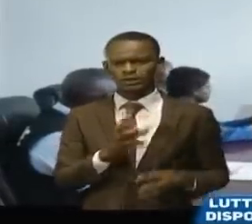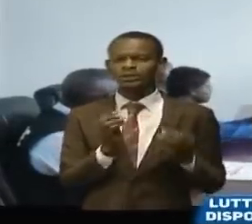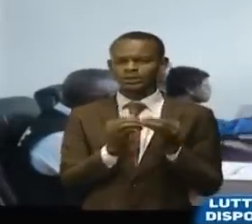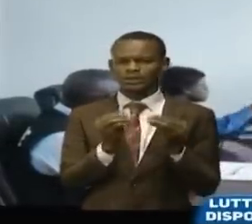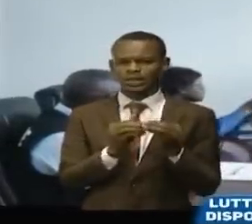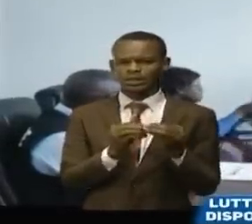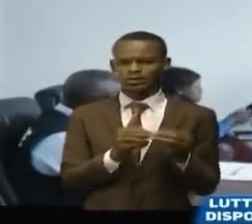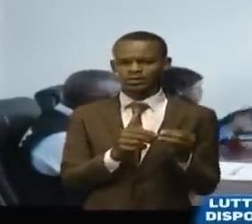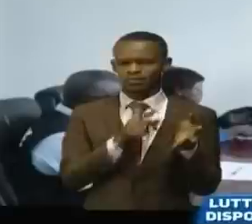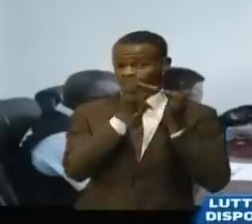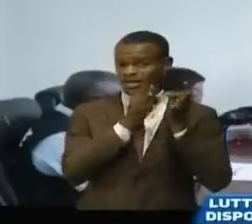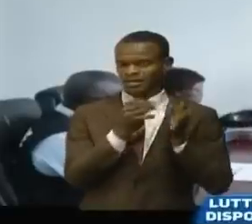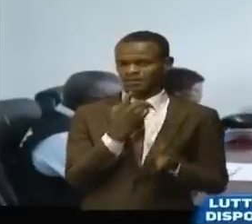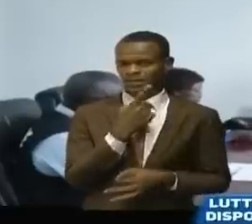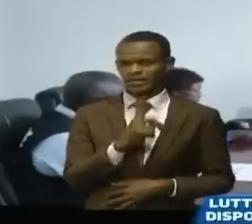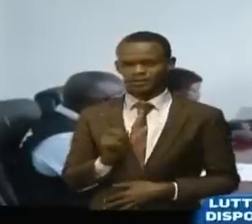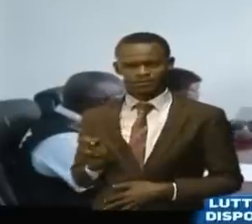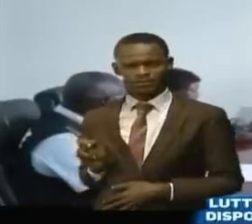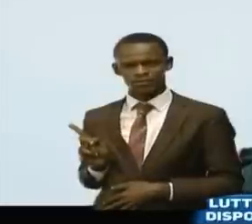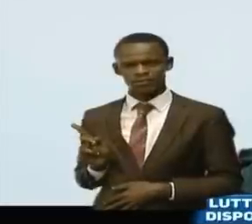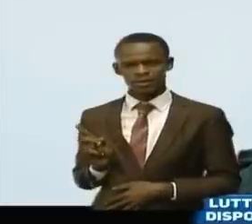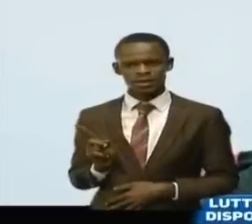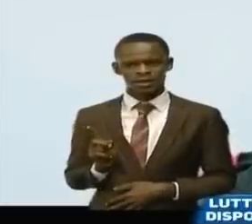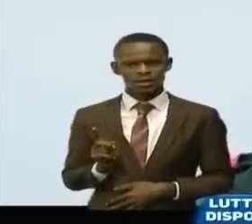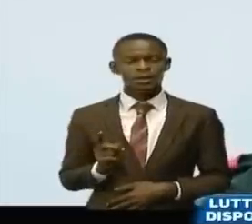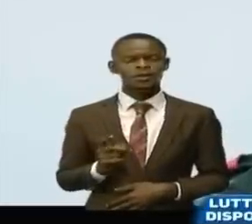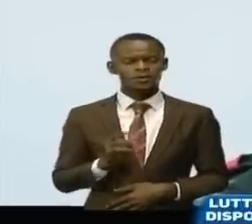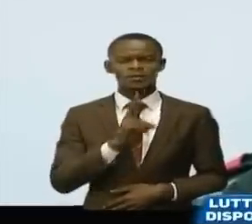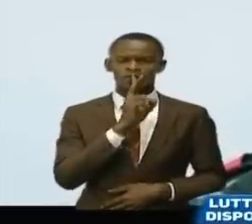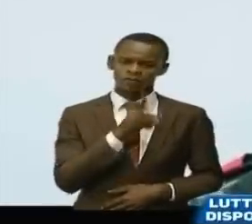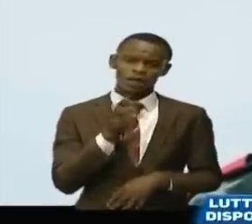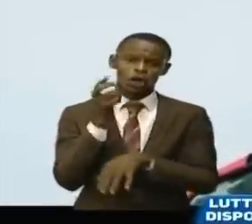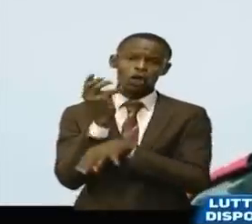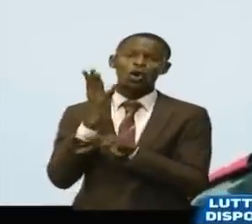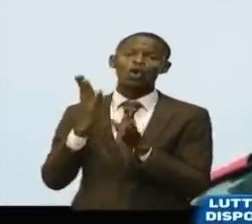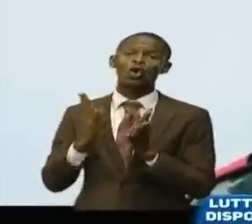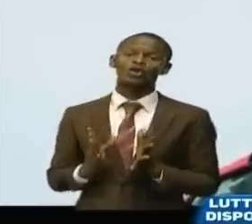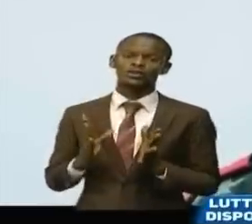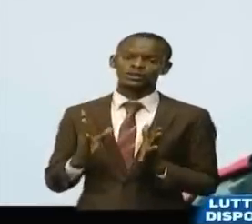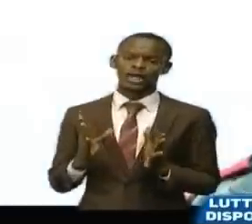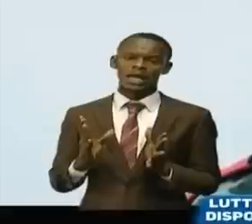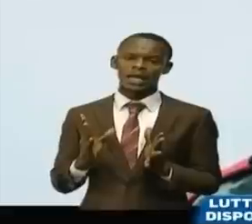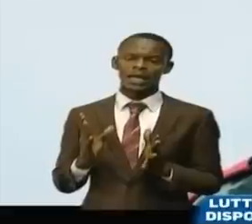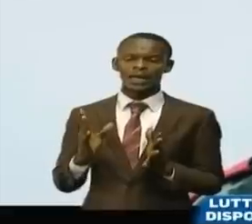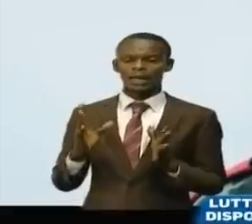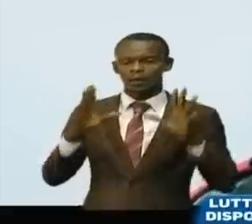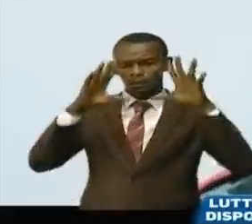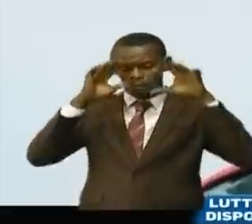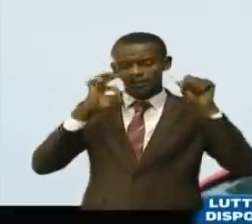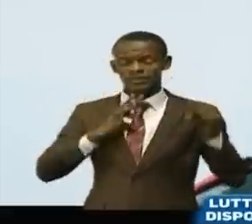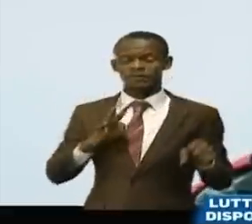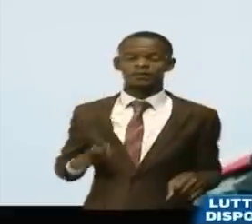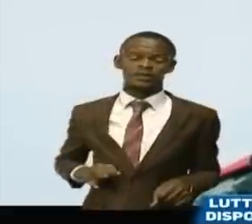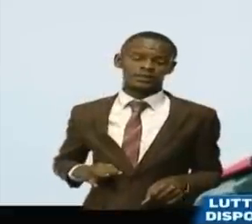son Excellence Monsieur le Président de la République, chef de l'État et commandant suprême des forces armées de la police nationale congolaise, a